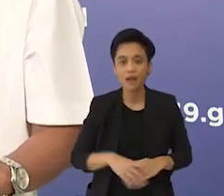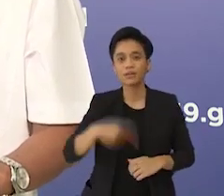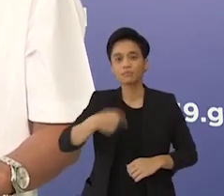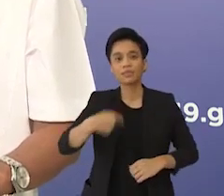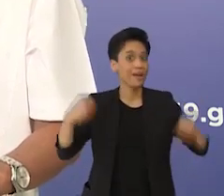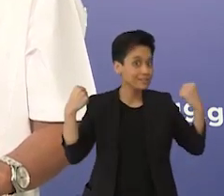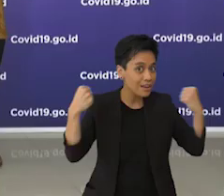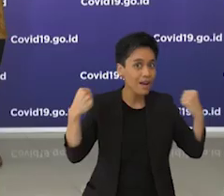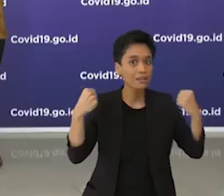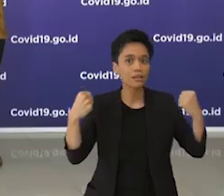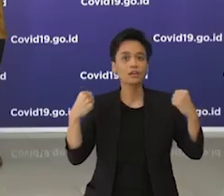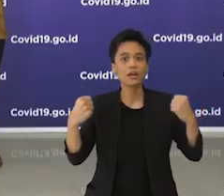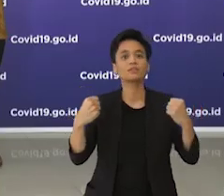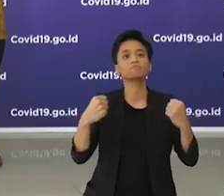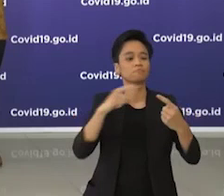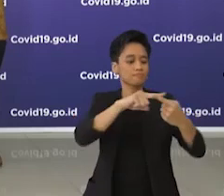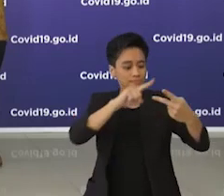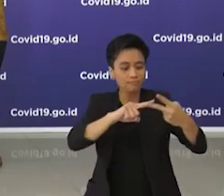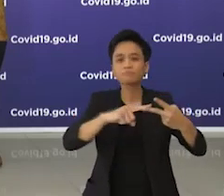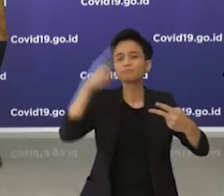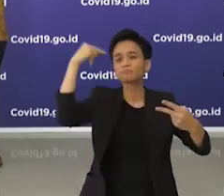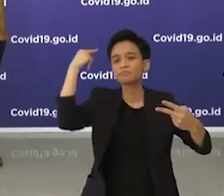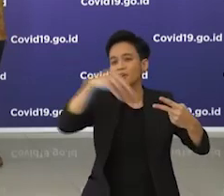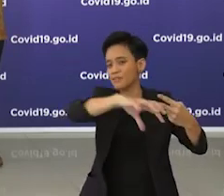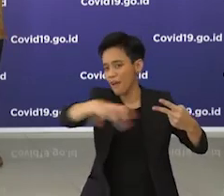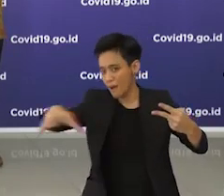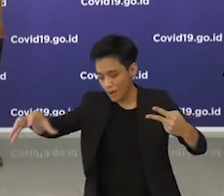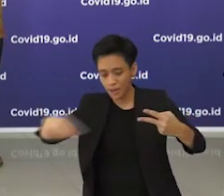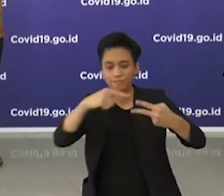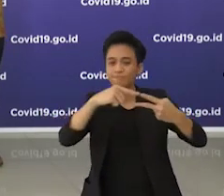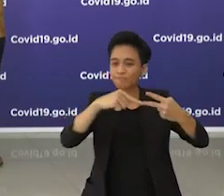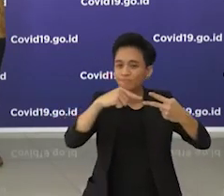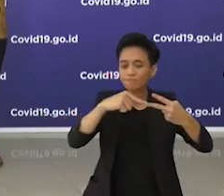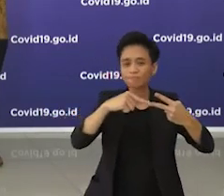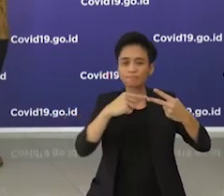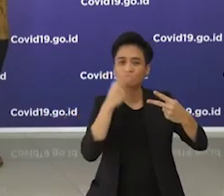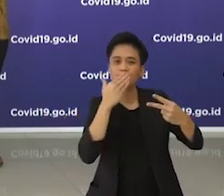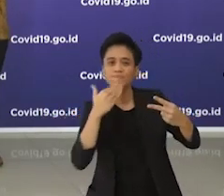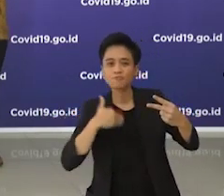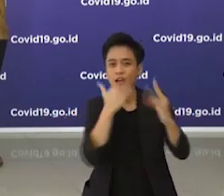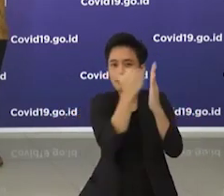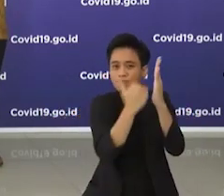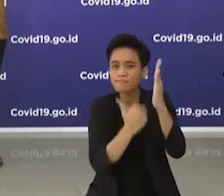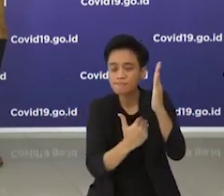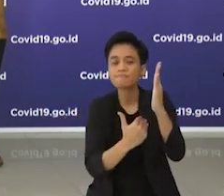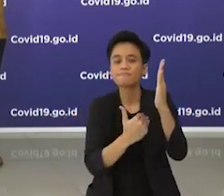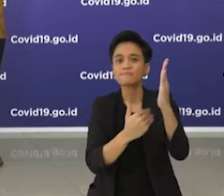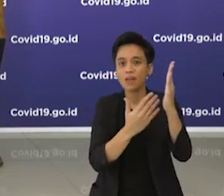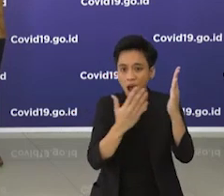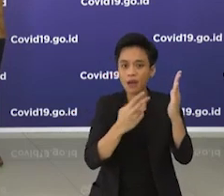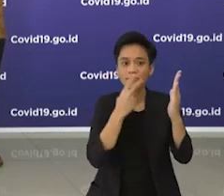Kesehatan dan pemerintah daerah dengan skema yang telah ditentukan menanggung biaya perawatan seluruh